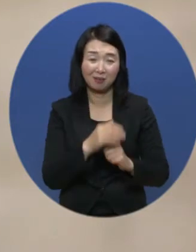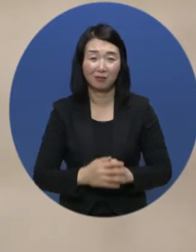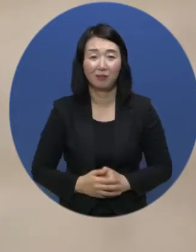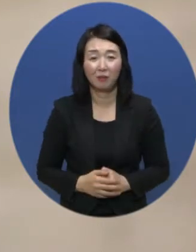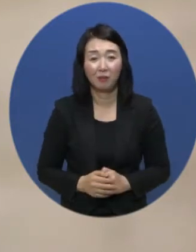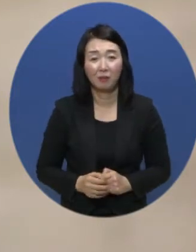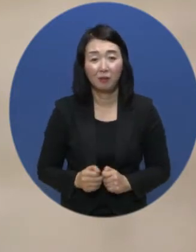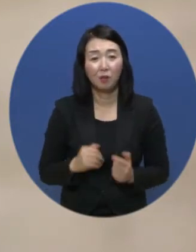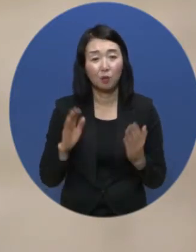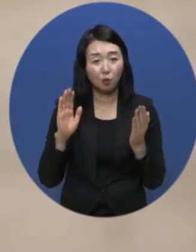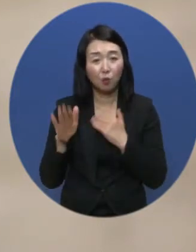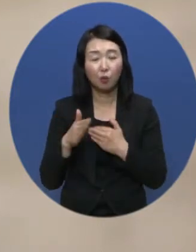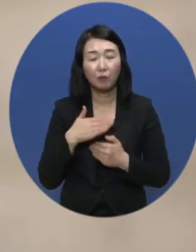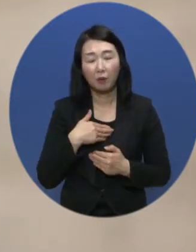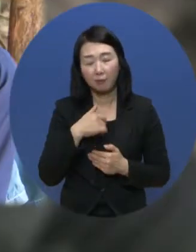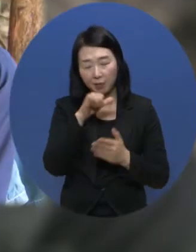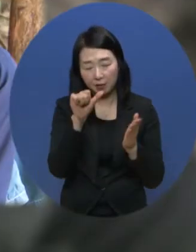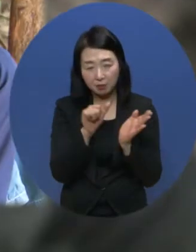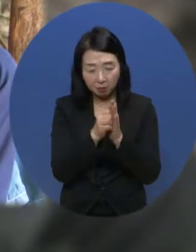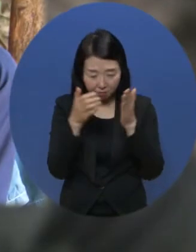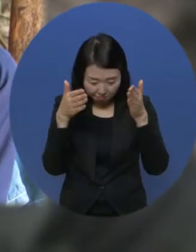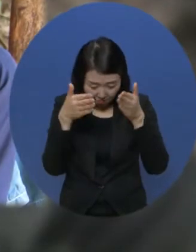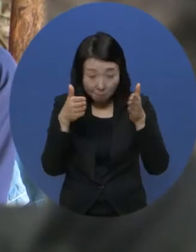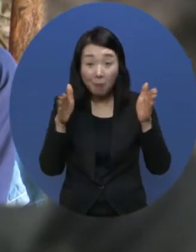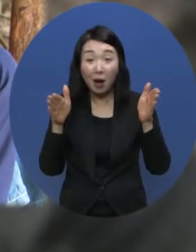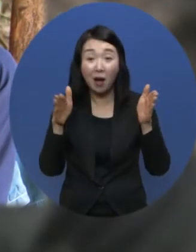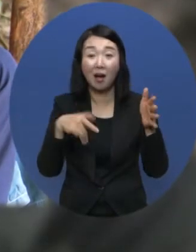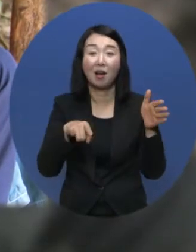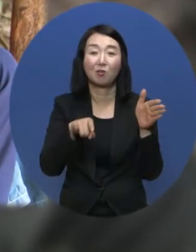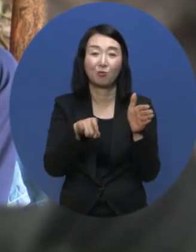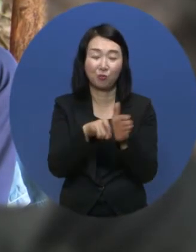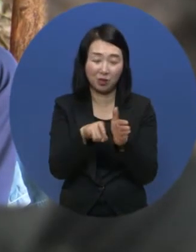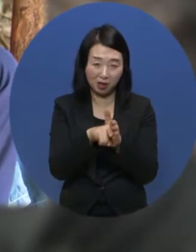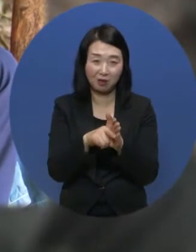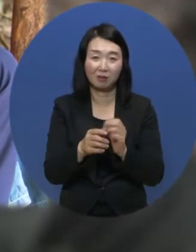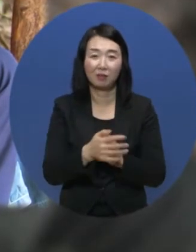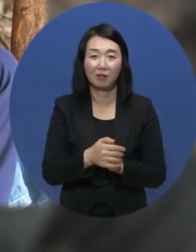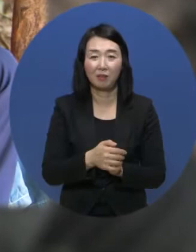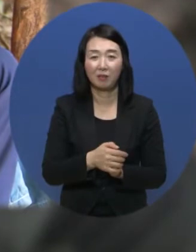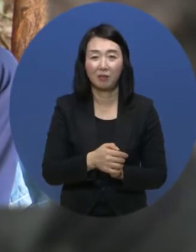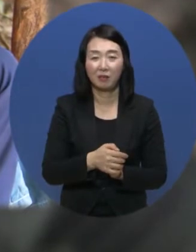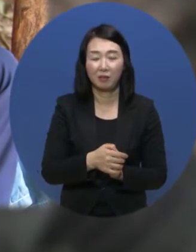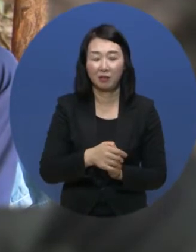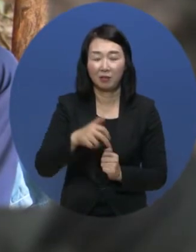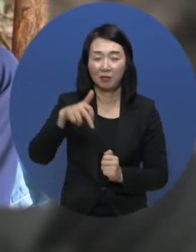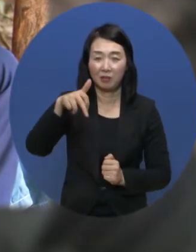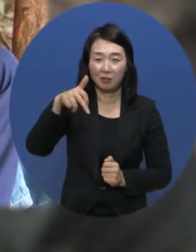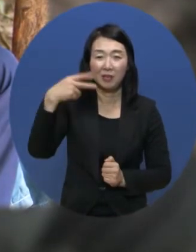전 인생의 시야를 넓히기 위해 케냐로 봉사활동을 떠납니다.